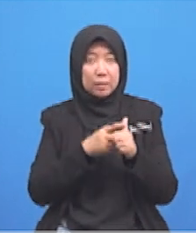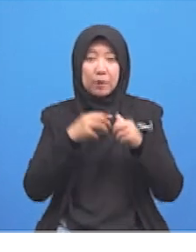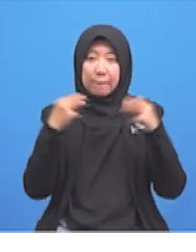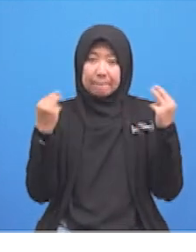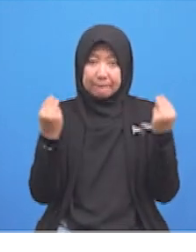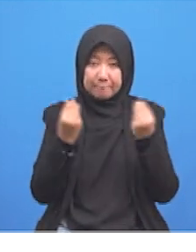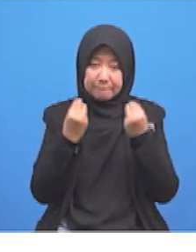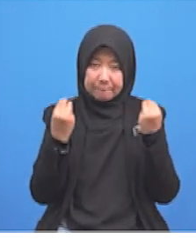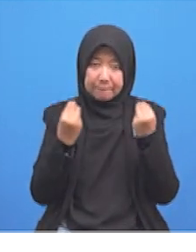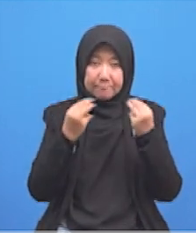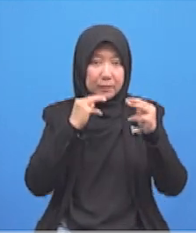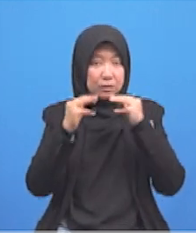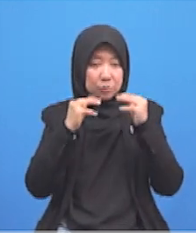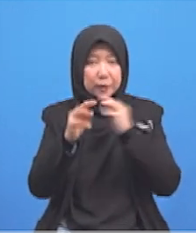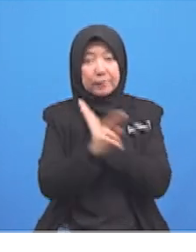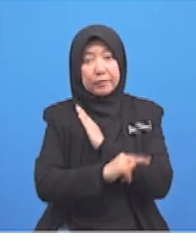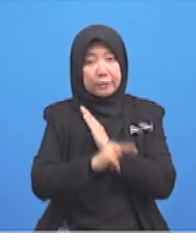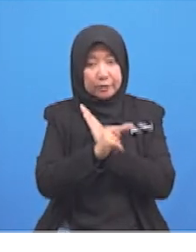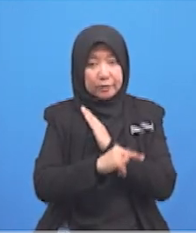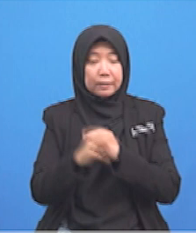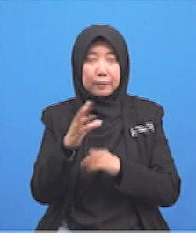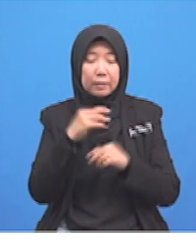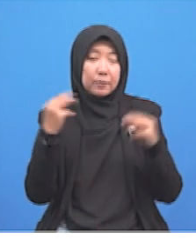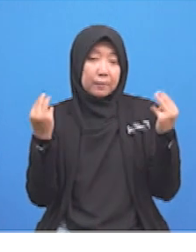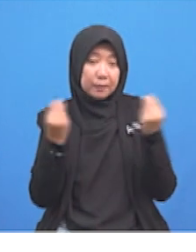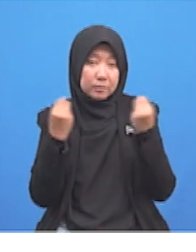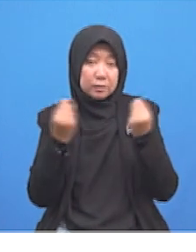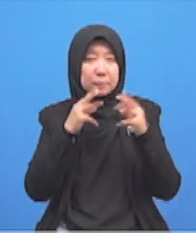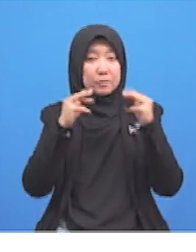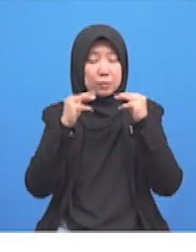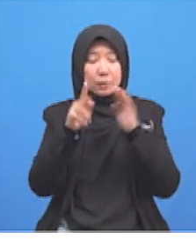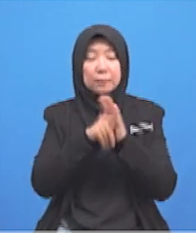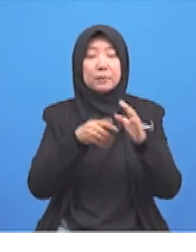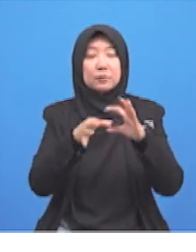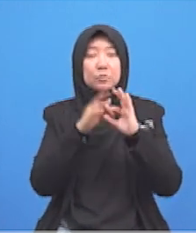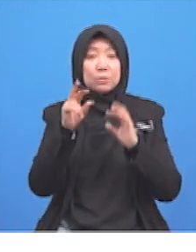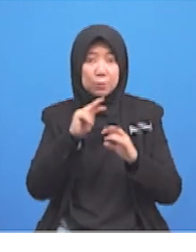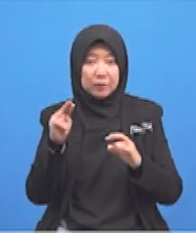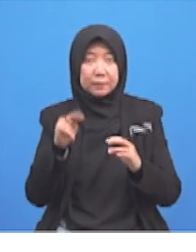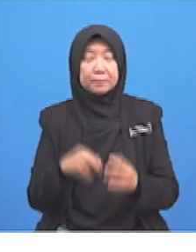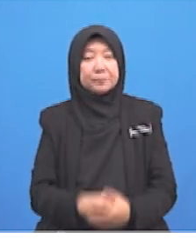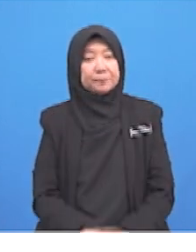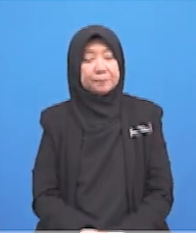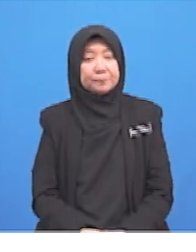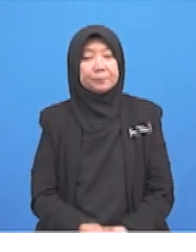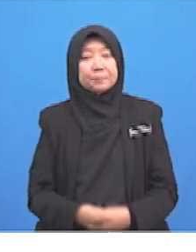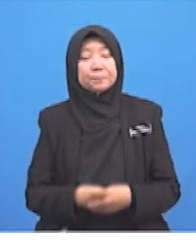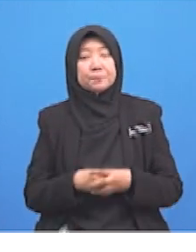di peringkat negeri dan Majlis Mesyuarat Persekutuan di peringkat persekutuan.